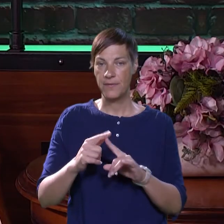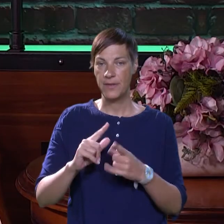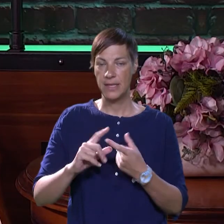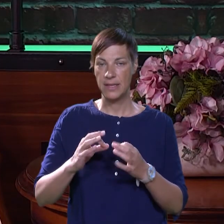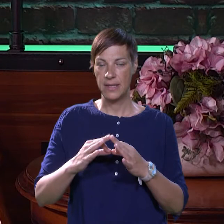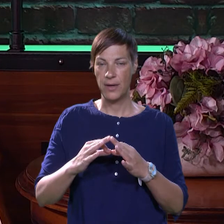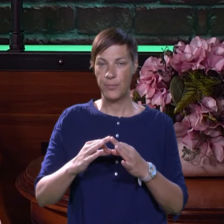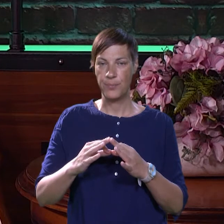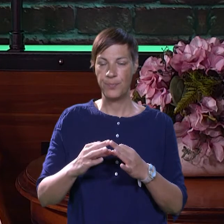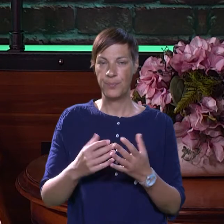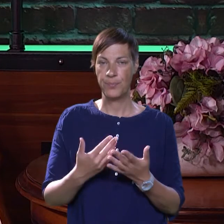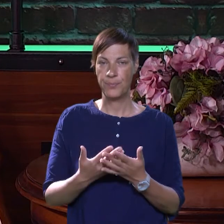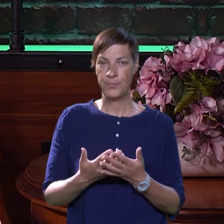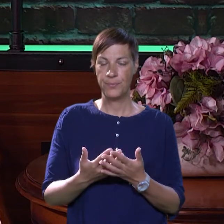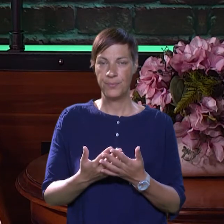benefita